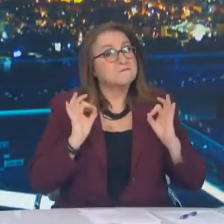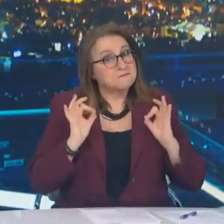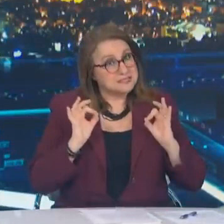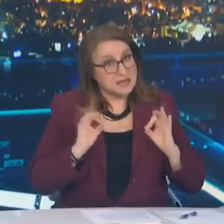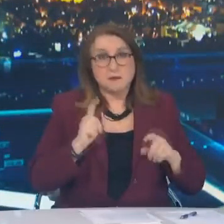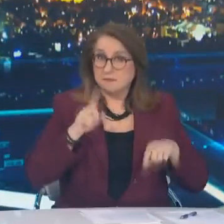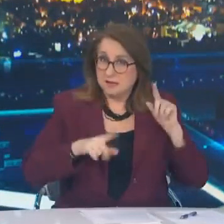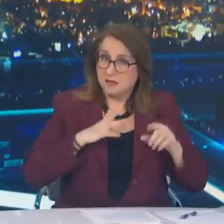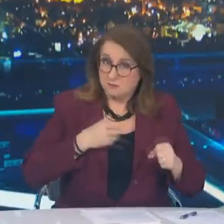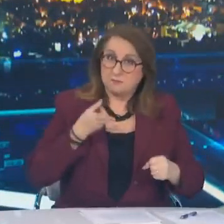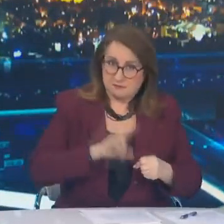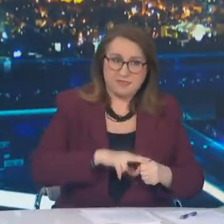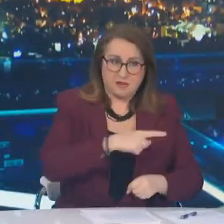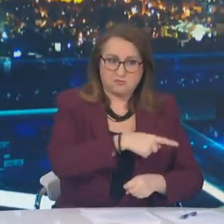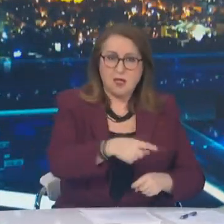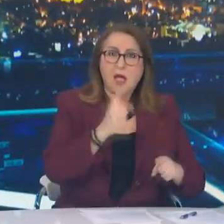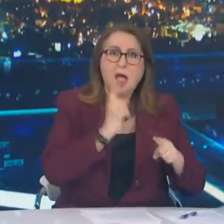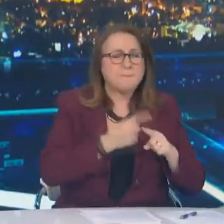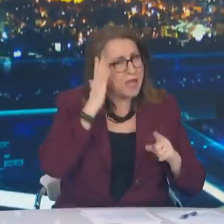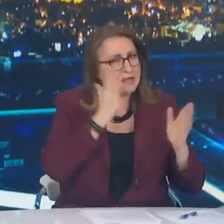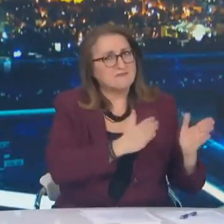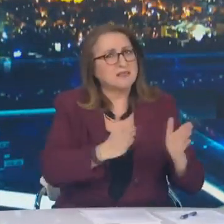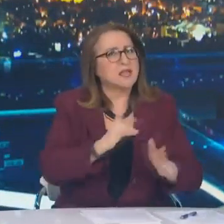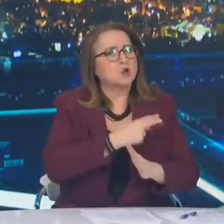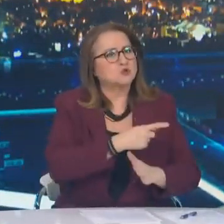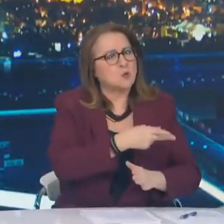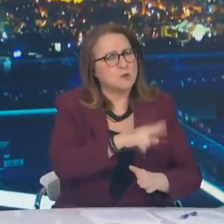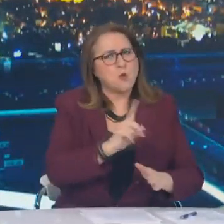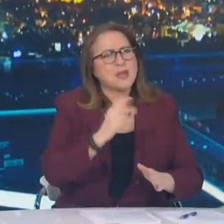των ασθενών που χάνουν τη ζωή τους εκτός ΜΕΘ. Πολύ μικρό. 20% νομίζω.